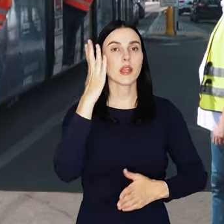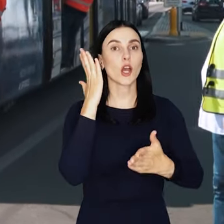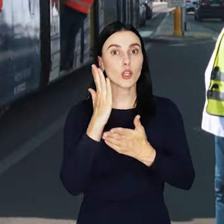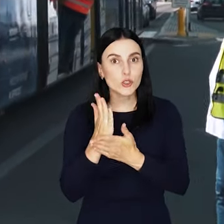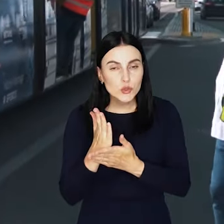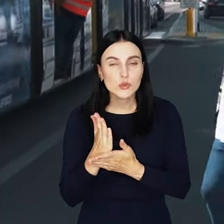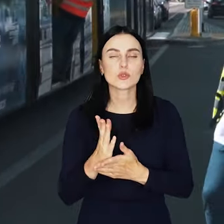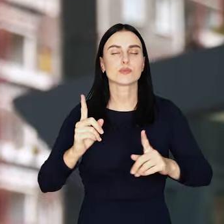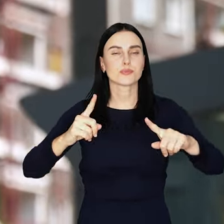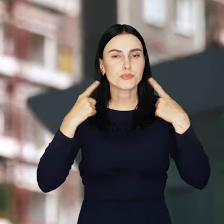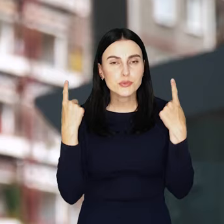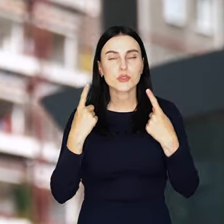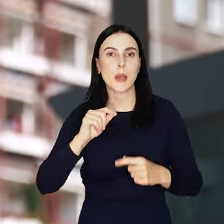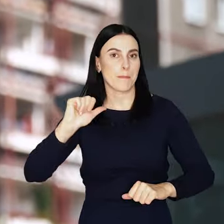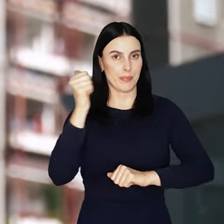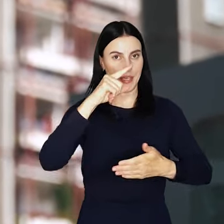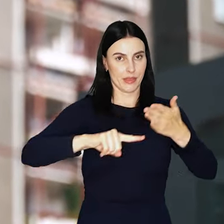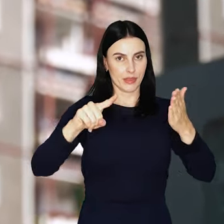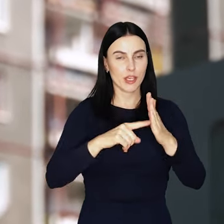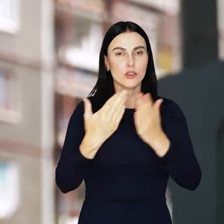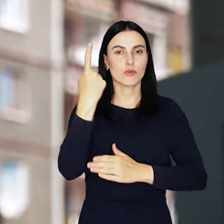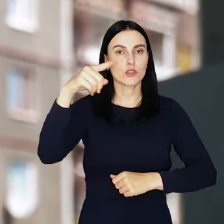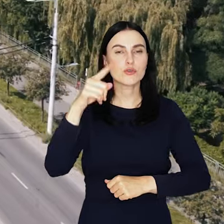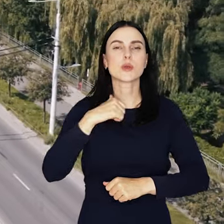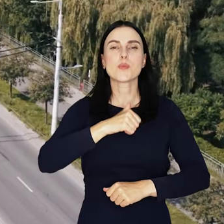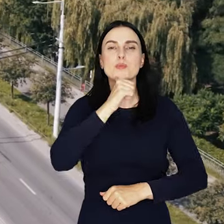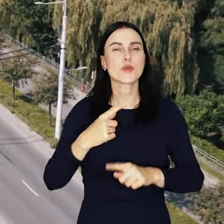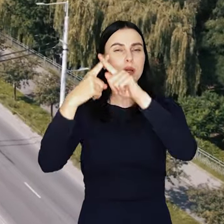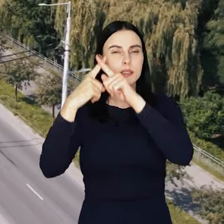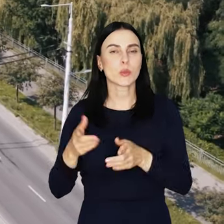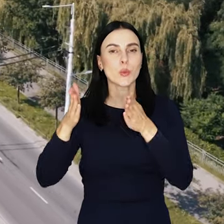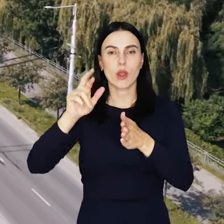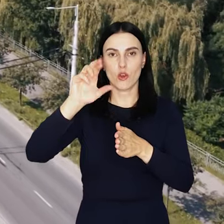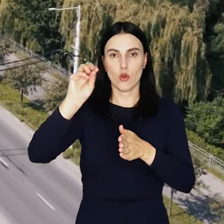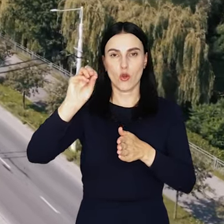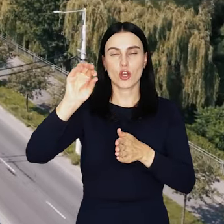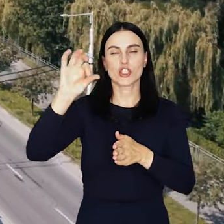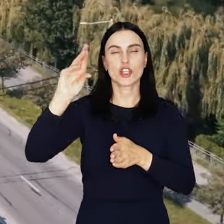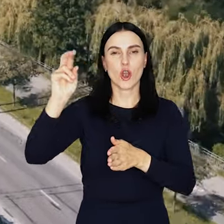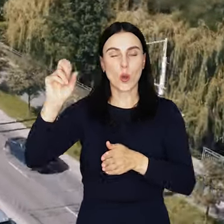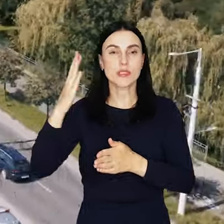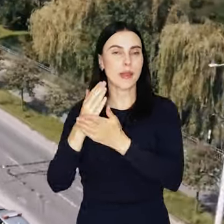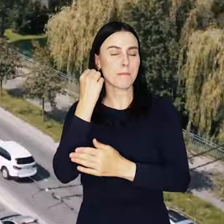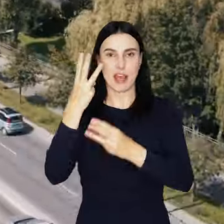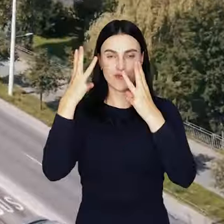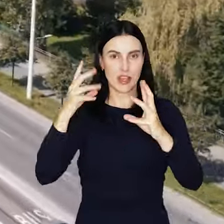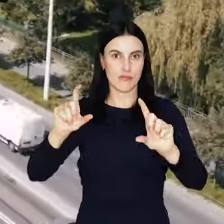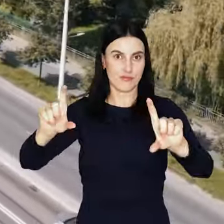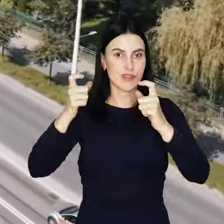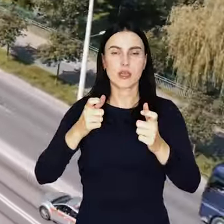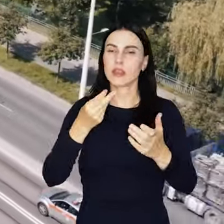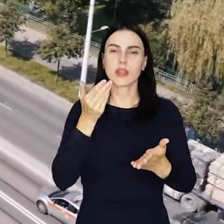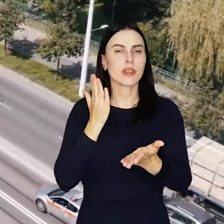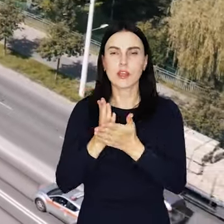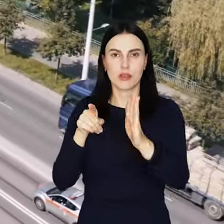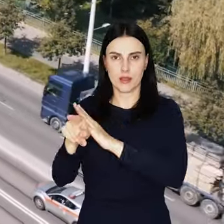Tramwaj zameldował się po raz pierwszy na Nowym Dworze. Przejazd próbny tramwaju ulicą Strzegomską był ważnym wydarzeniem nie tylko